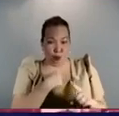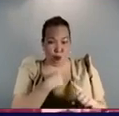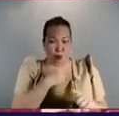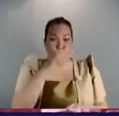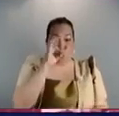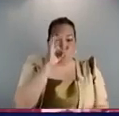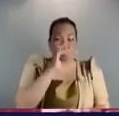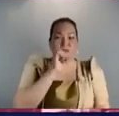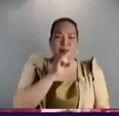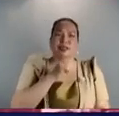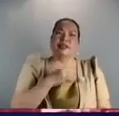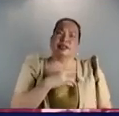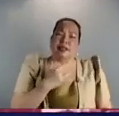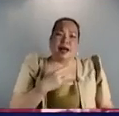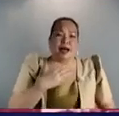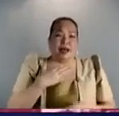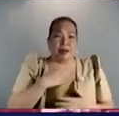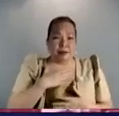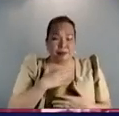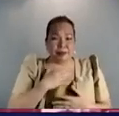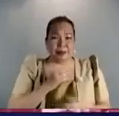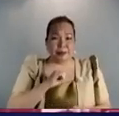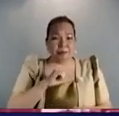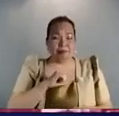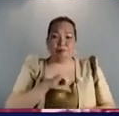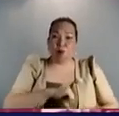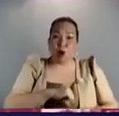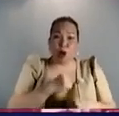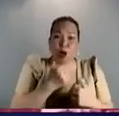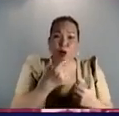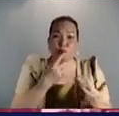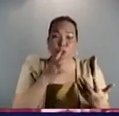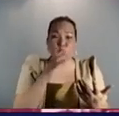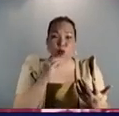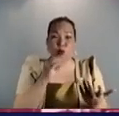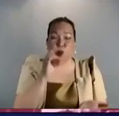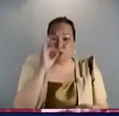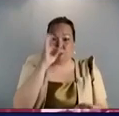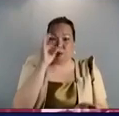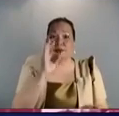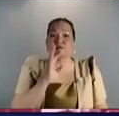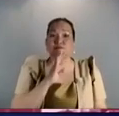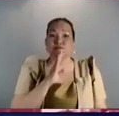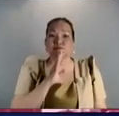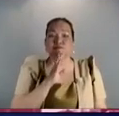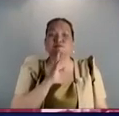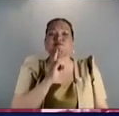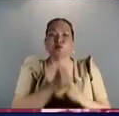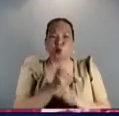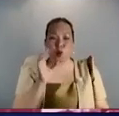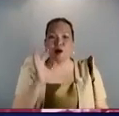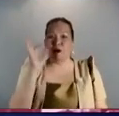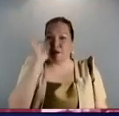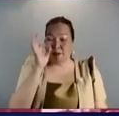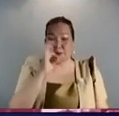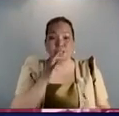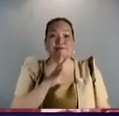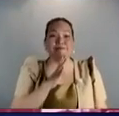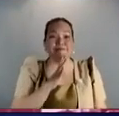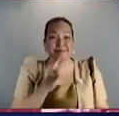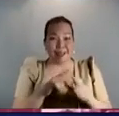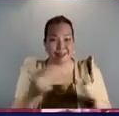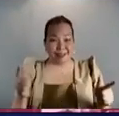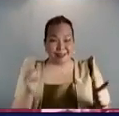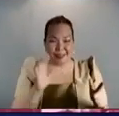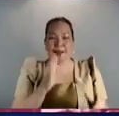nakatutuwang pakinggan yung mga pangulo na gumamit ng sarili nating wika sa kanilang talumpati. Okay.